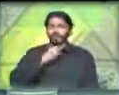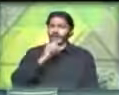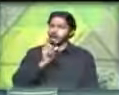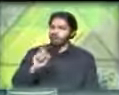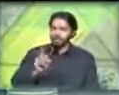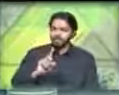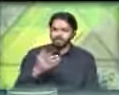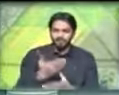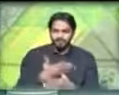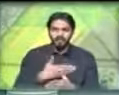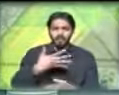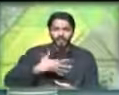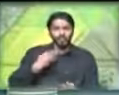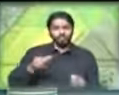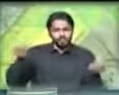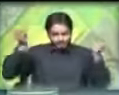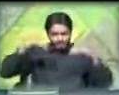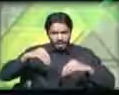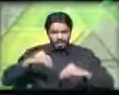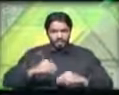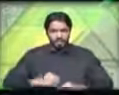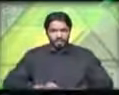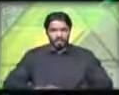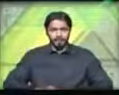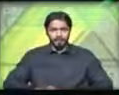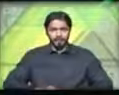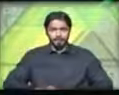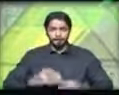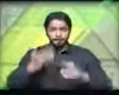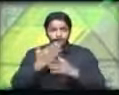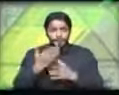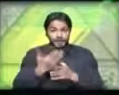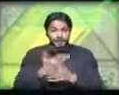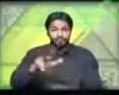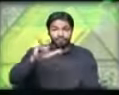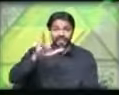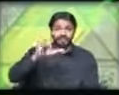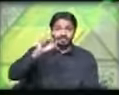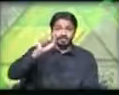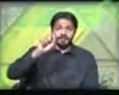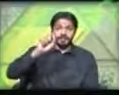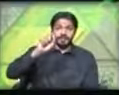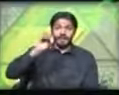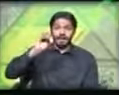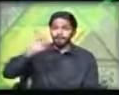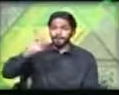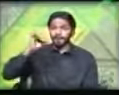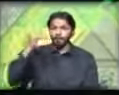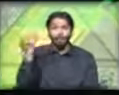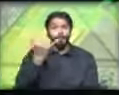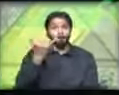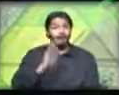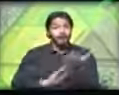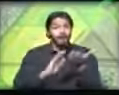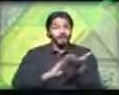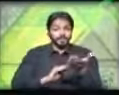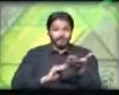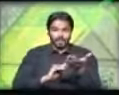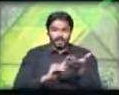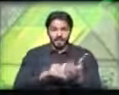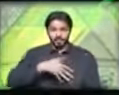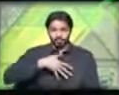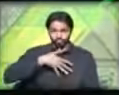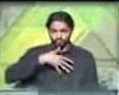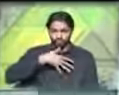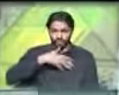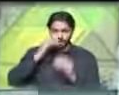لكنا في حاجة إلى المزيد. نعم. نعم. يقول ابن القيم رحمه الله تعالى في كلام أغلى من